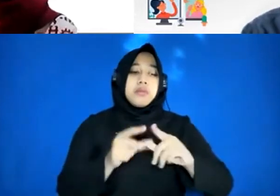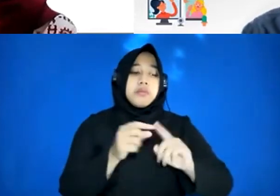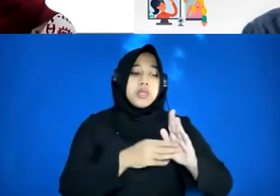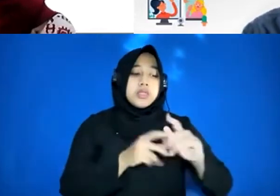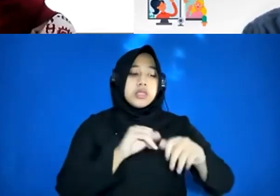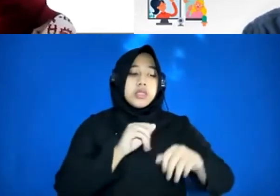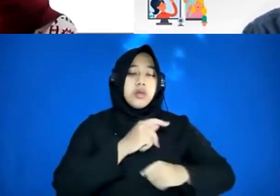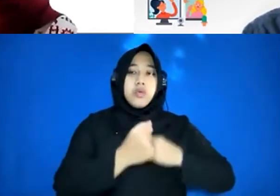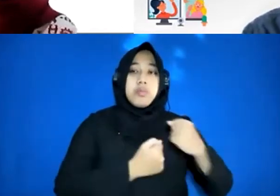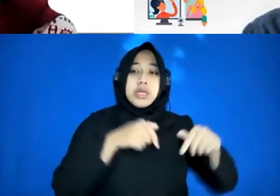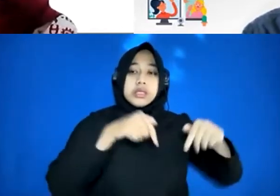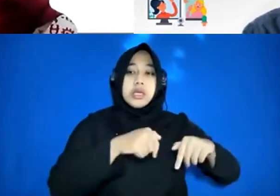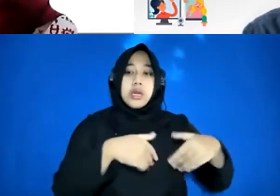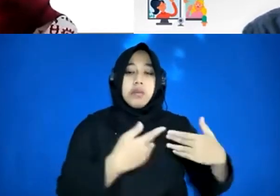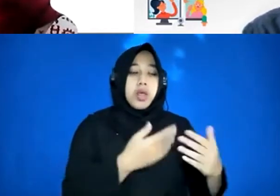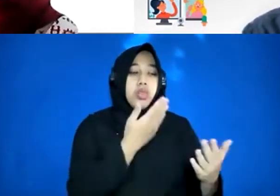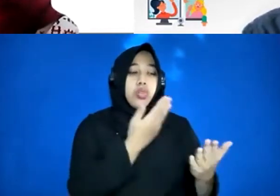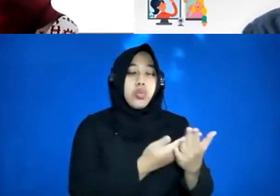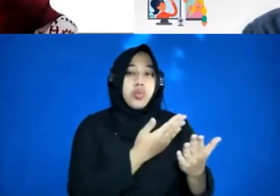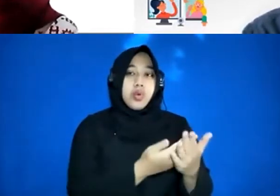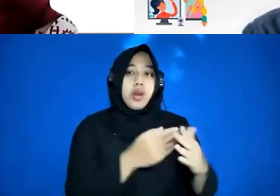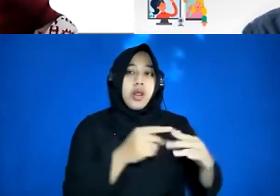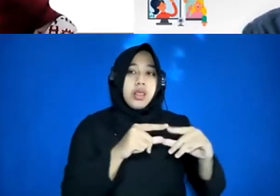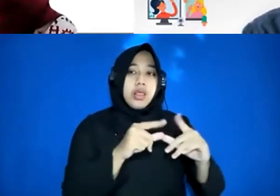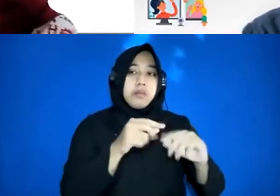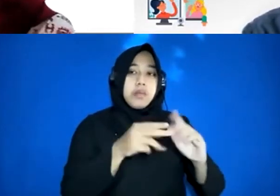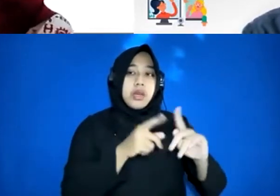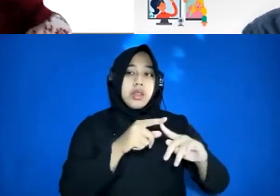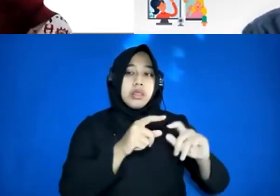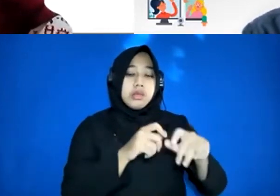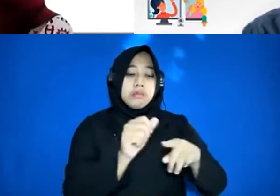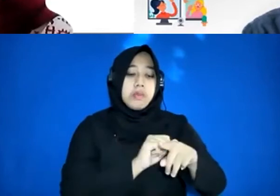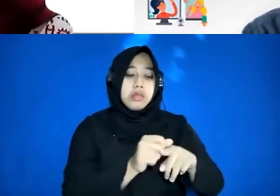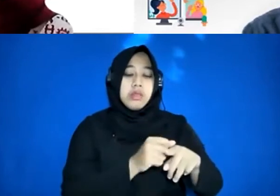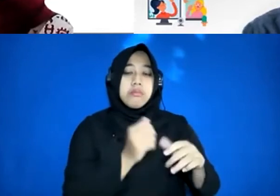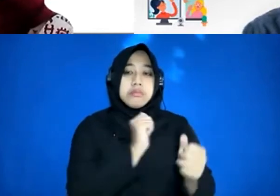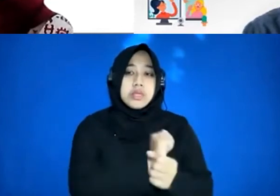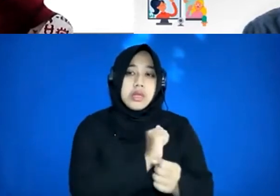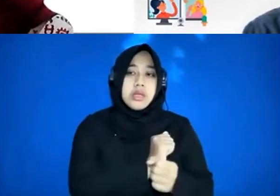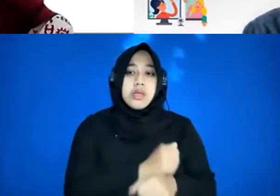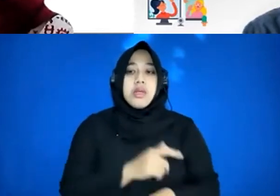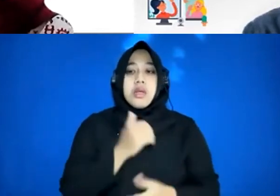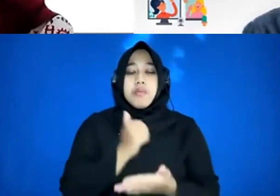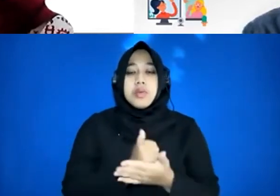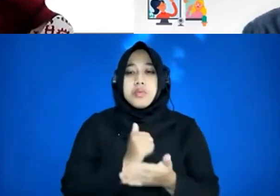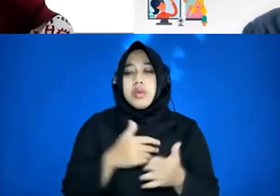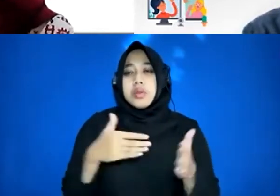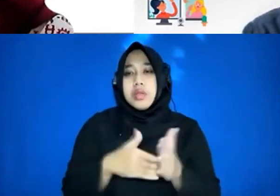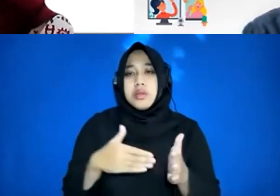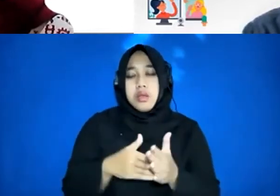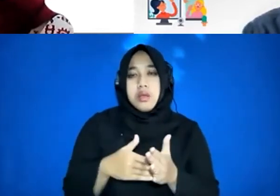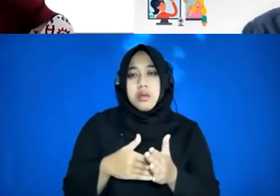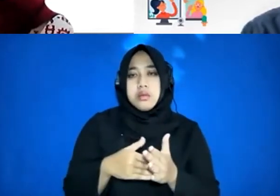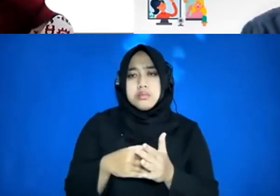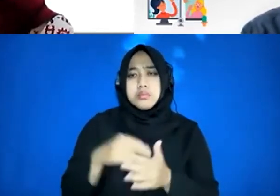upayakan saat ini, karena tuntutan akuntabilitas pelayanan praktek pekerjaan itu memang tantangan bagi kita,